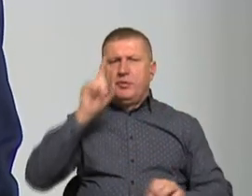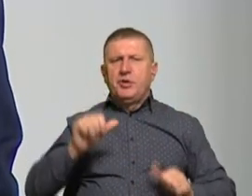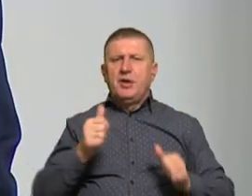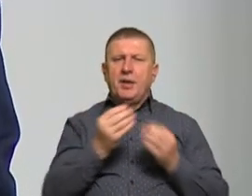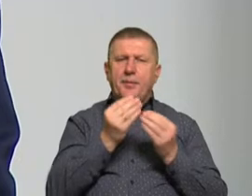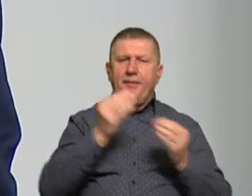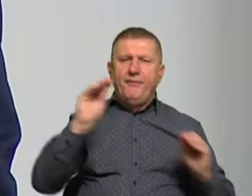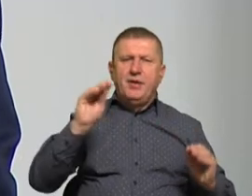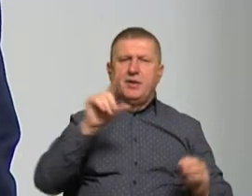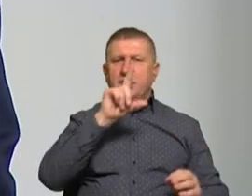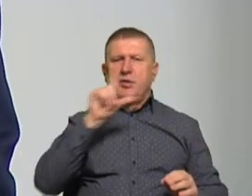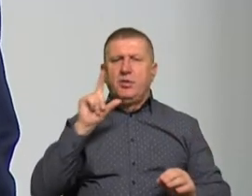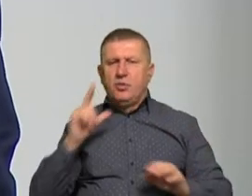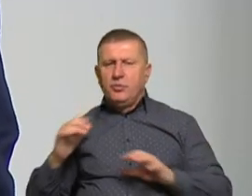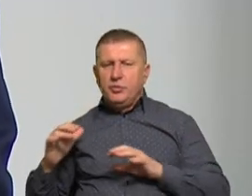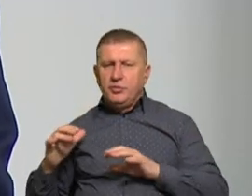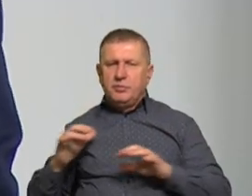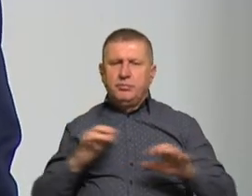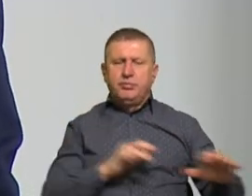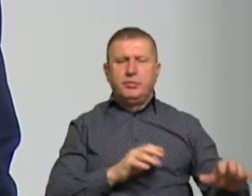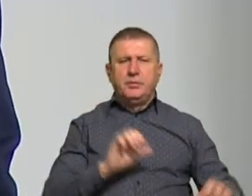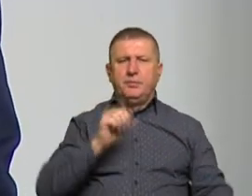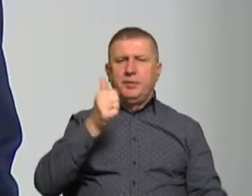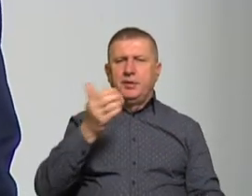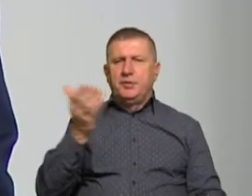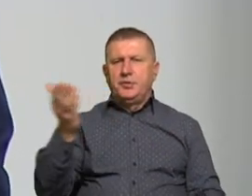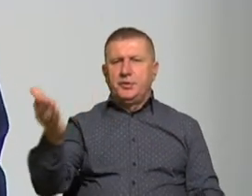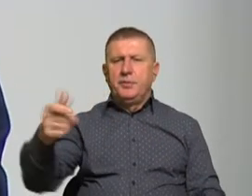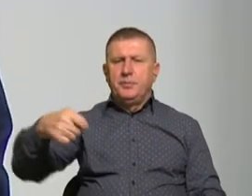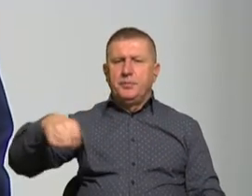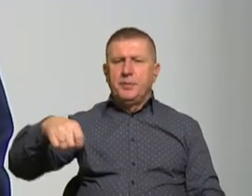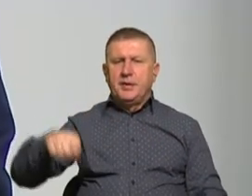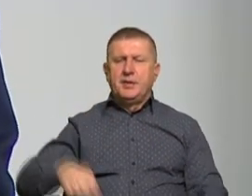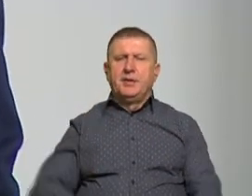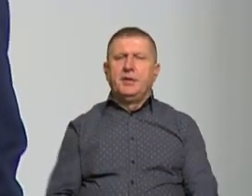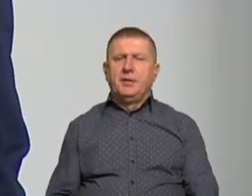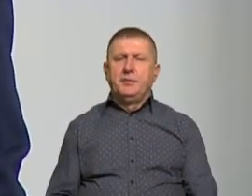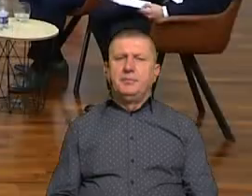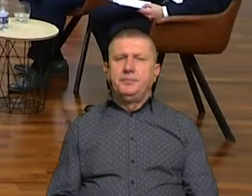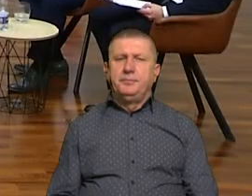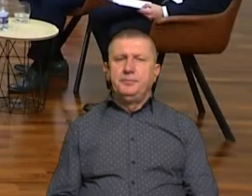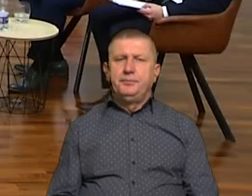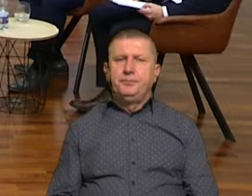większa liczba mieszkańców? Tutaj jako pierwszy odpowiada pan prezydent Jarosław Klimaszewski.